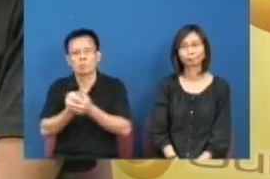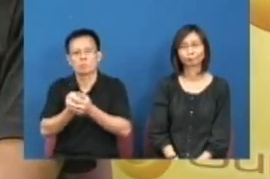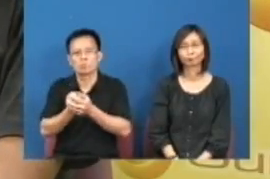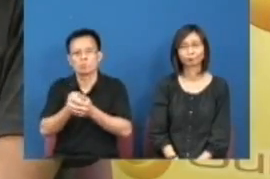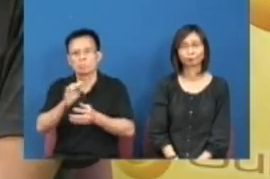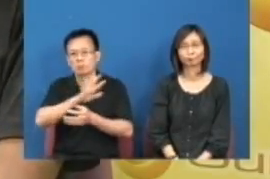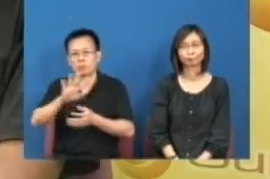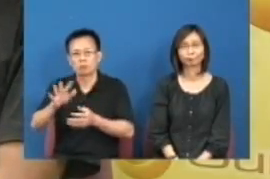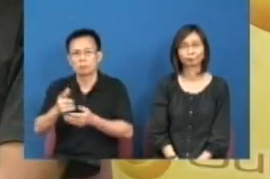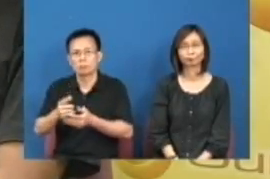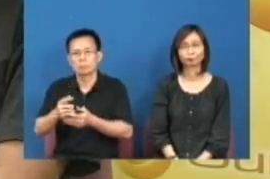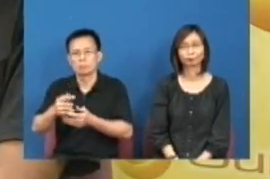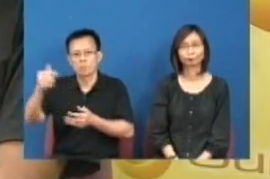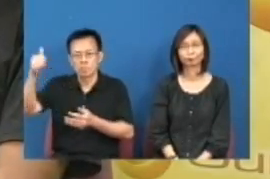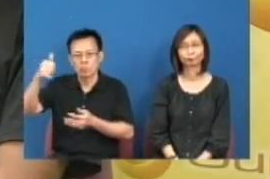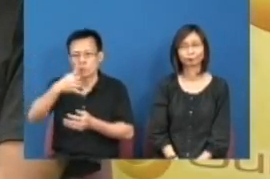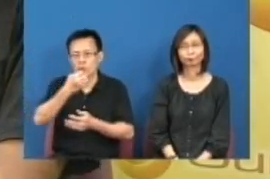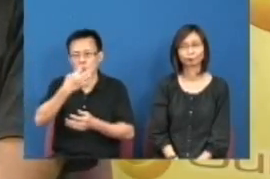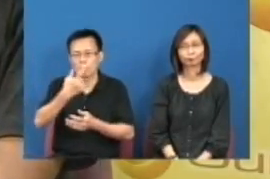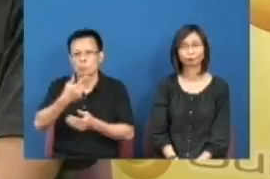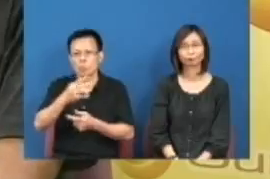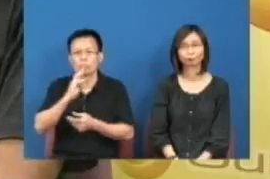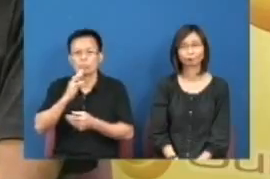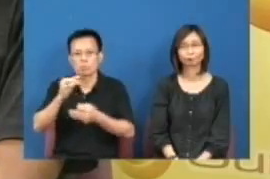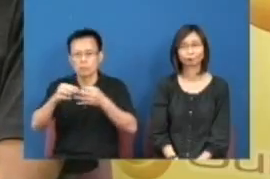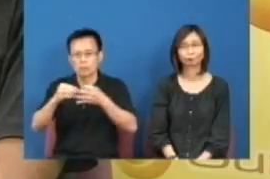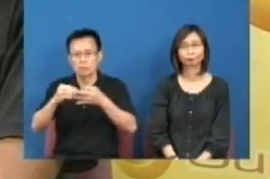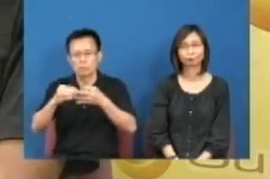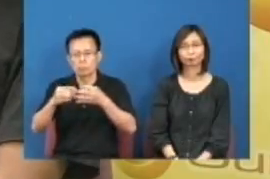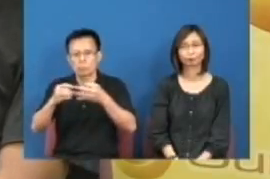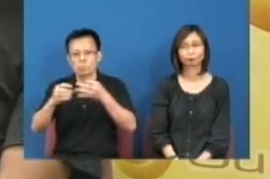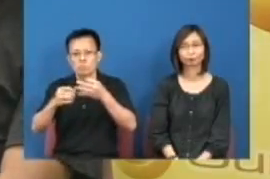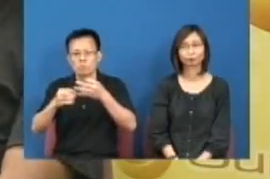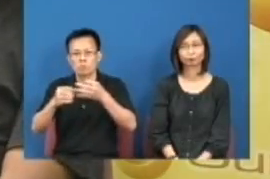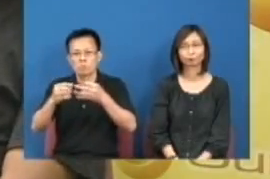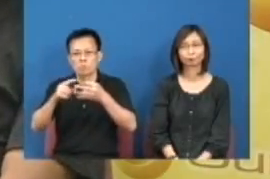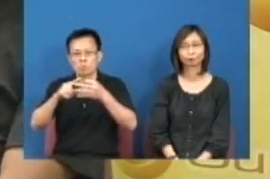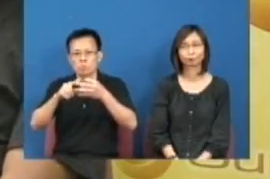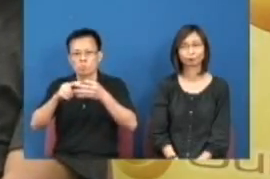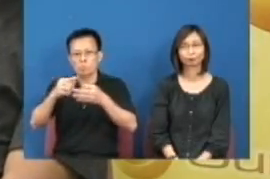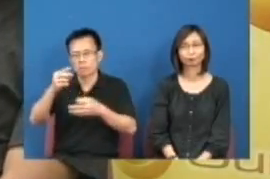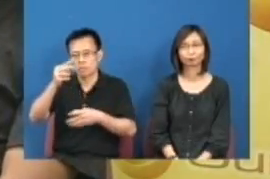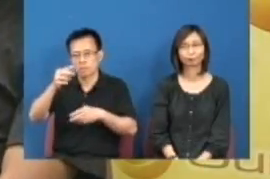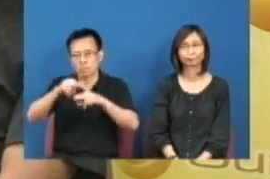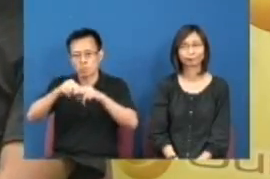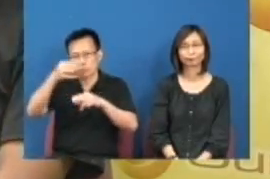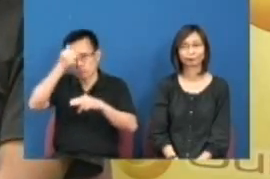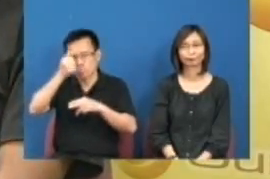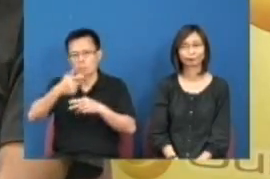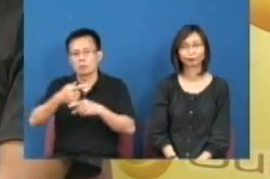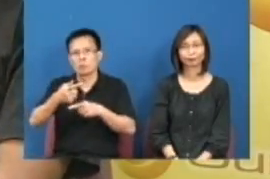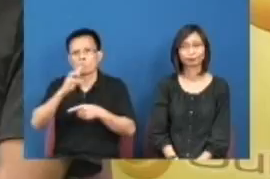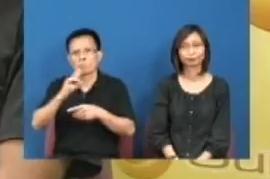佢落嚟唔好好似胡錦濤咁樣，就係話公開同李嘉誠依泣泣啦。佢都係想避免呢樣嘢，就好明